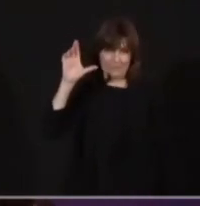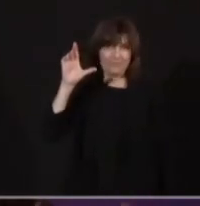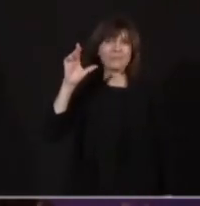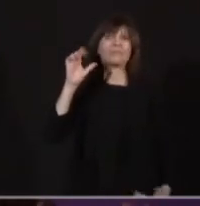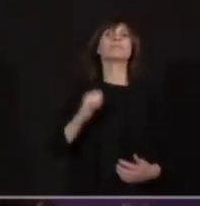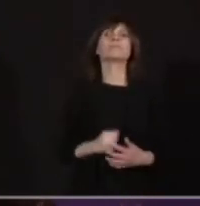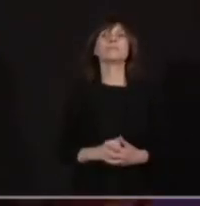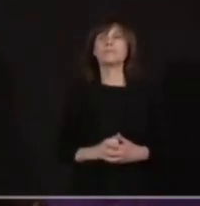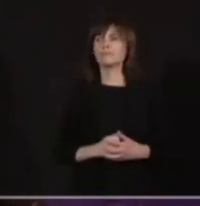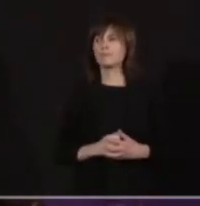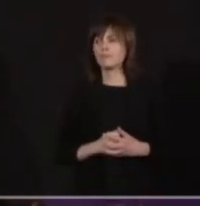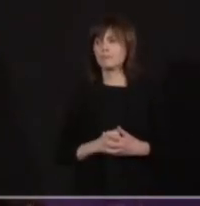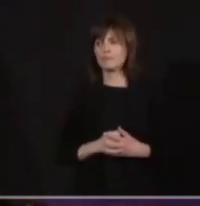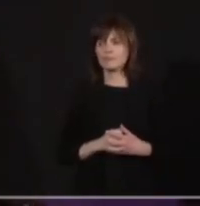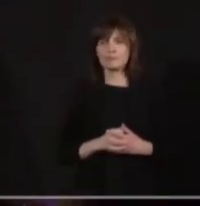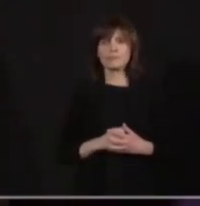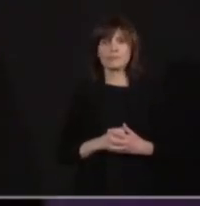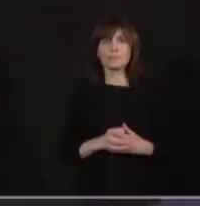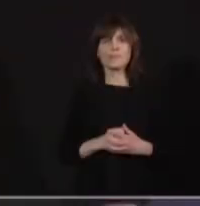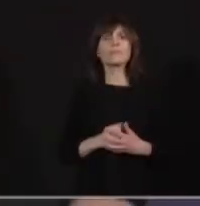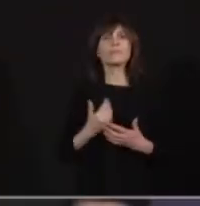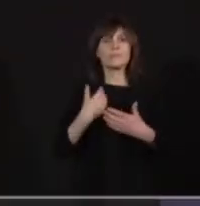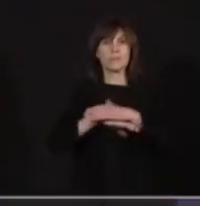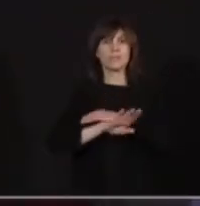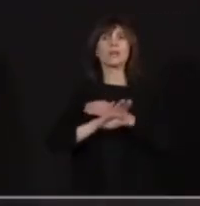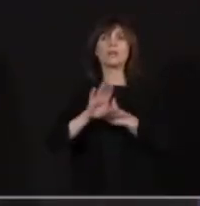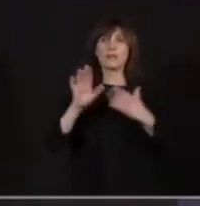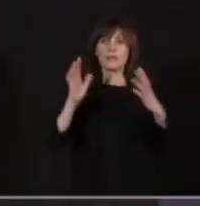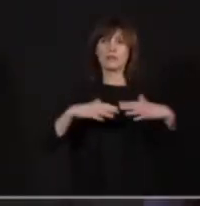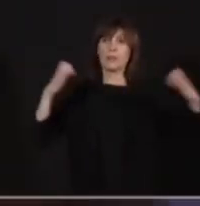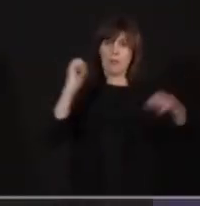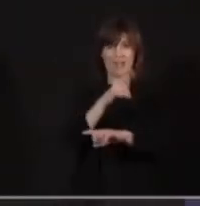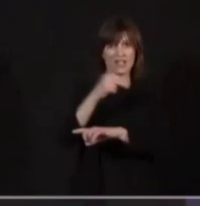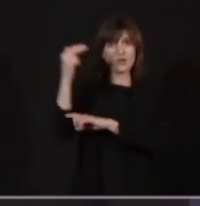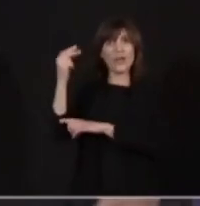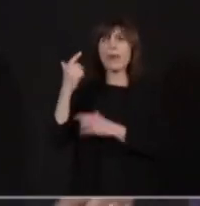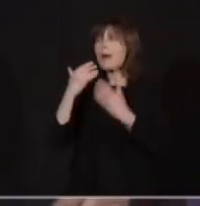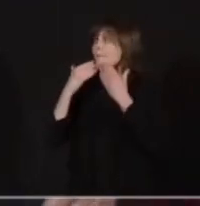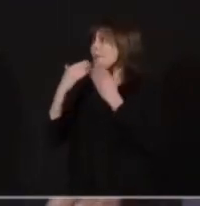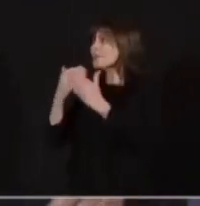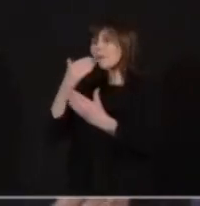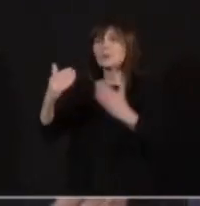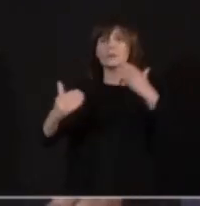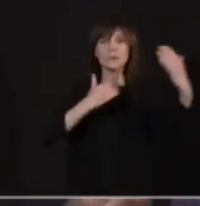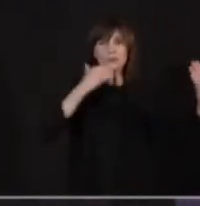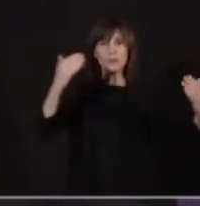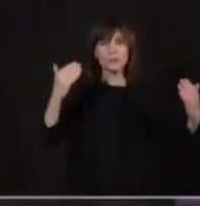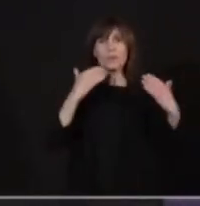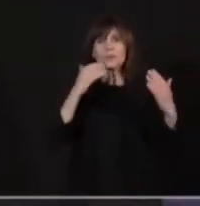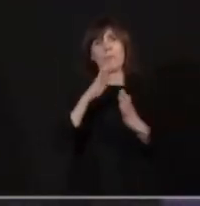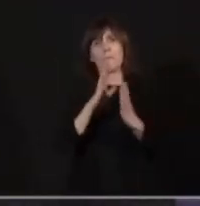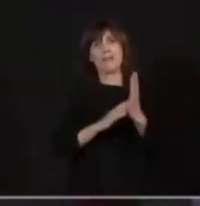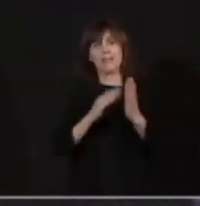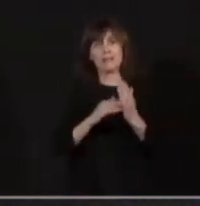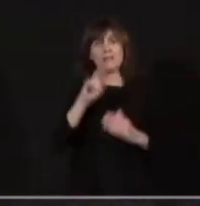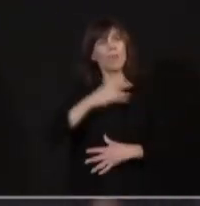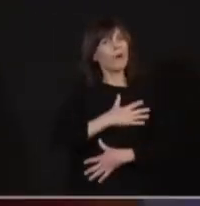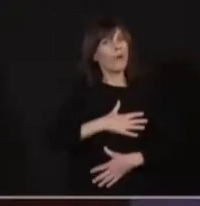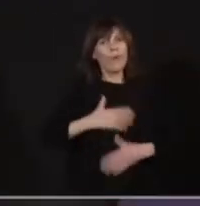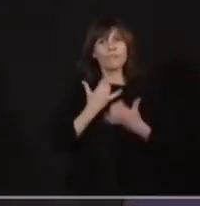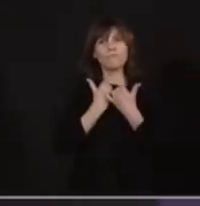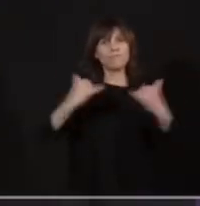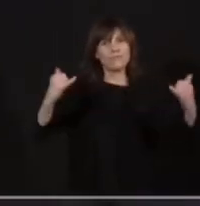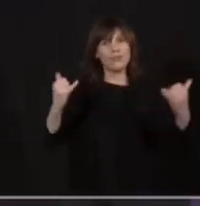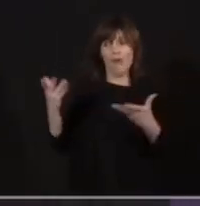Bonjour Eliane, on est très bonjour heureux. Yann. Bonjour on est à très, toutes et à très tous. Heureux. Bonjour Marseille. Très heureux de t'accueillir ici.